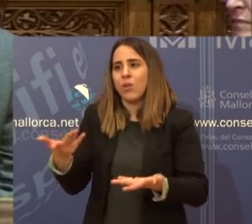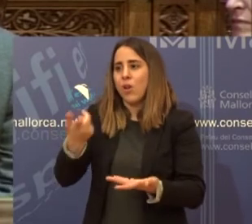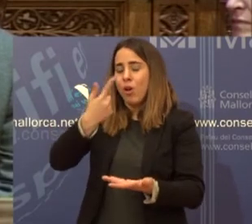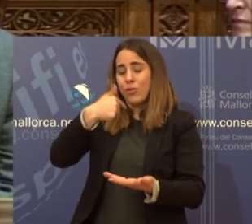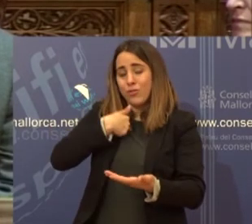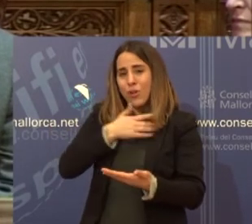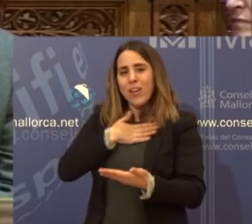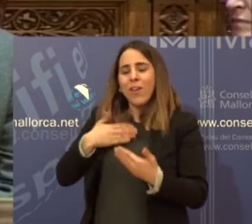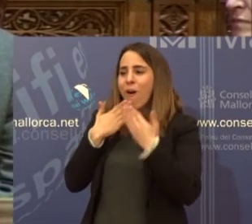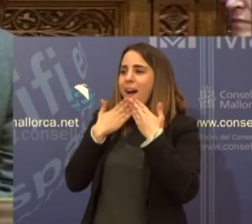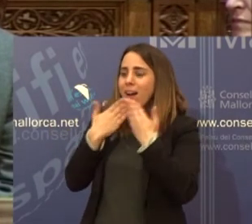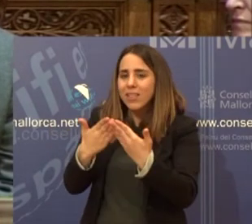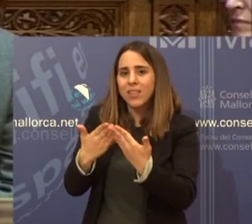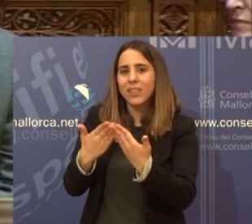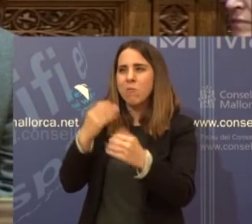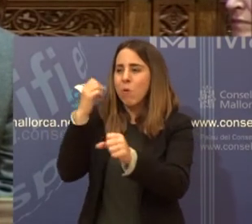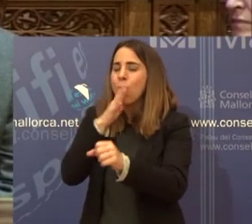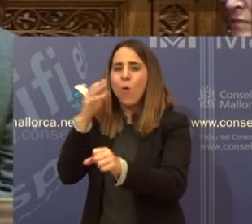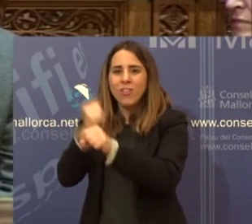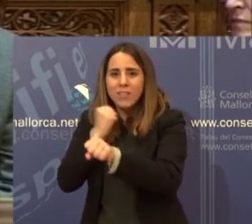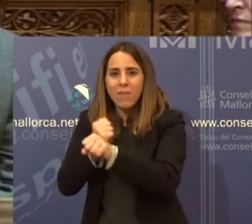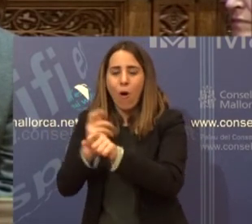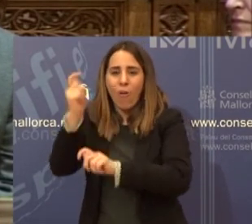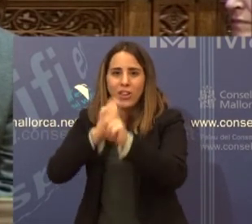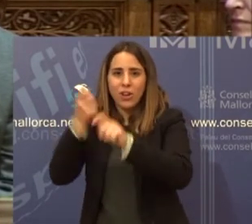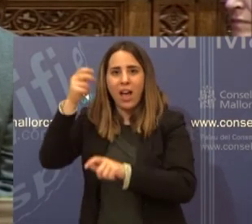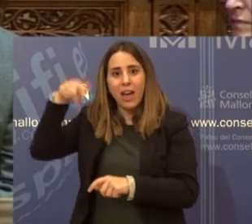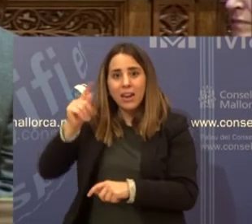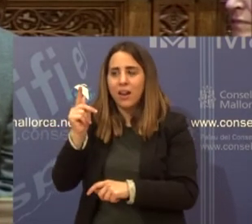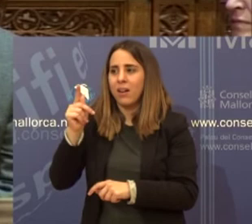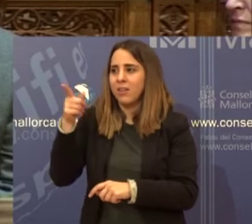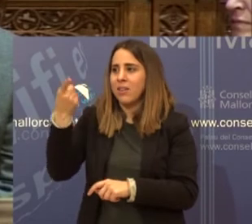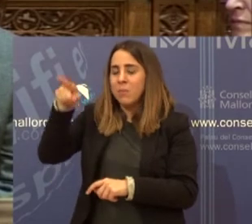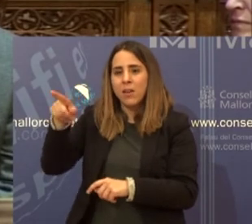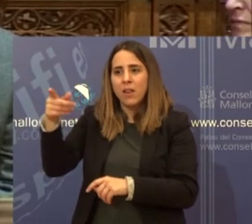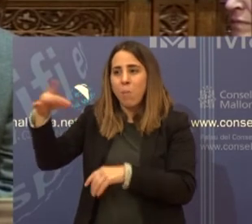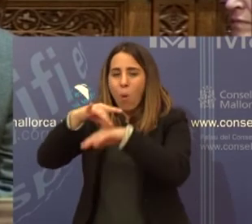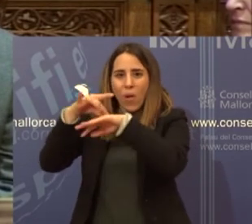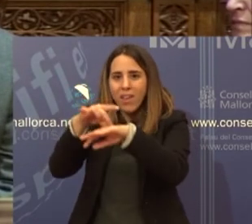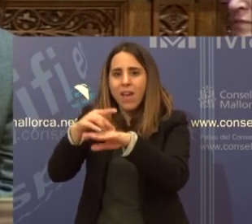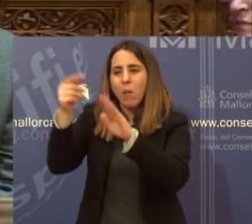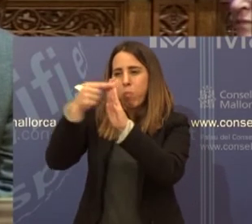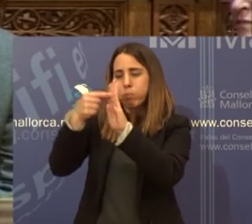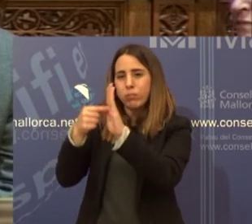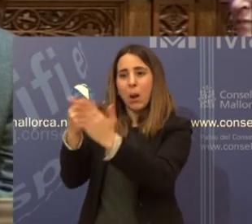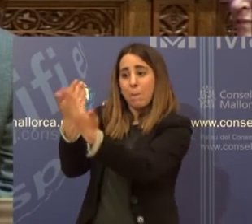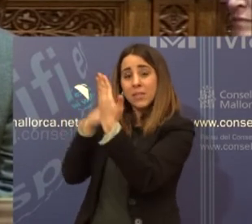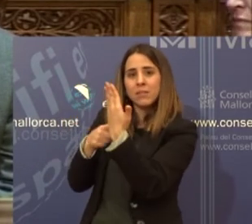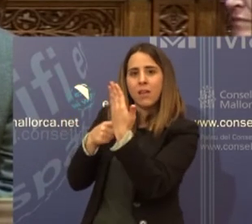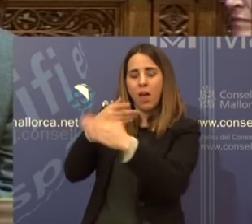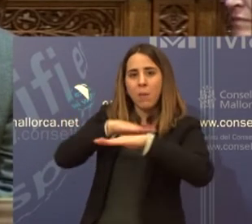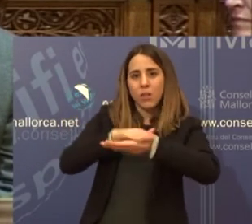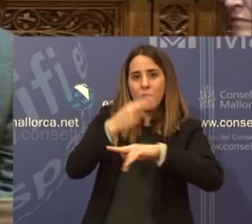vull agrair la feina que fa l'associació ARCA, especialment per dir i per marcar a l'administració pública quin ha de ser el camí